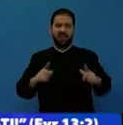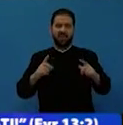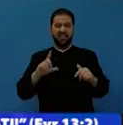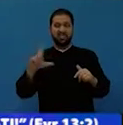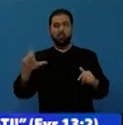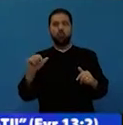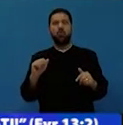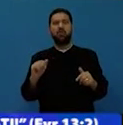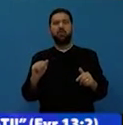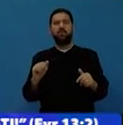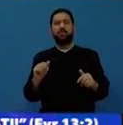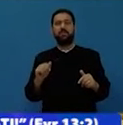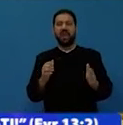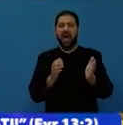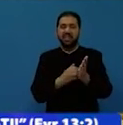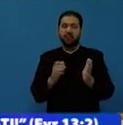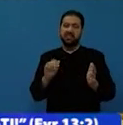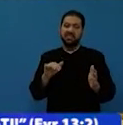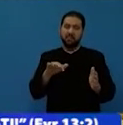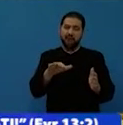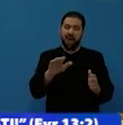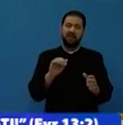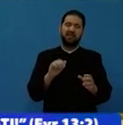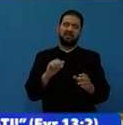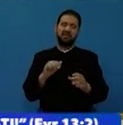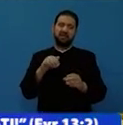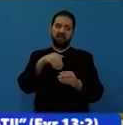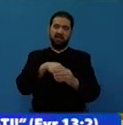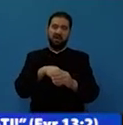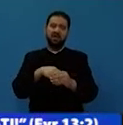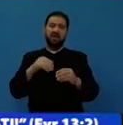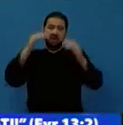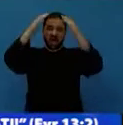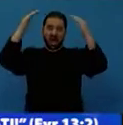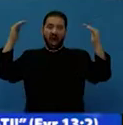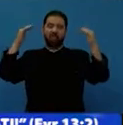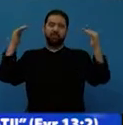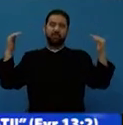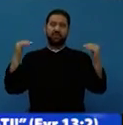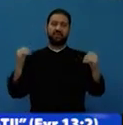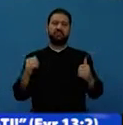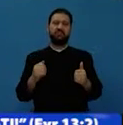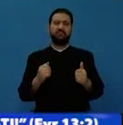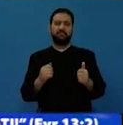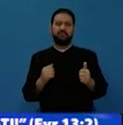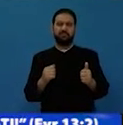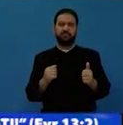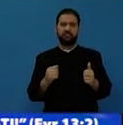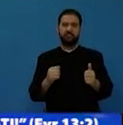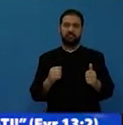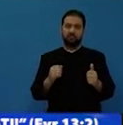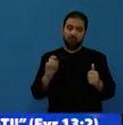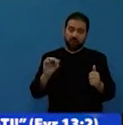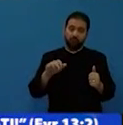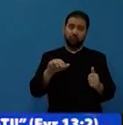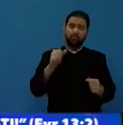da, a făcut experiența exilului plecând în Egipt,